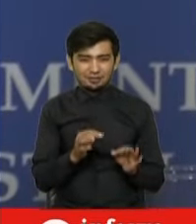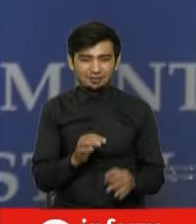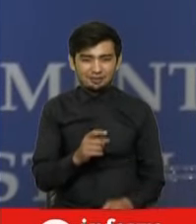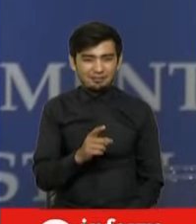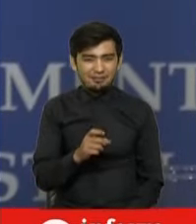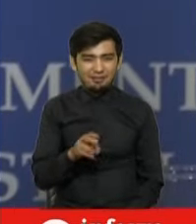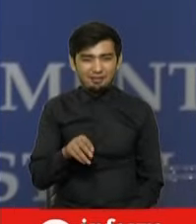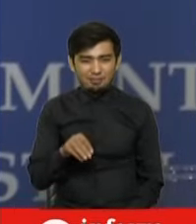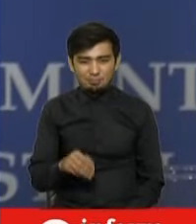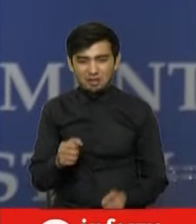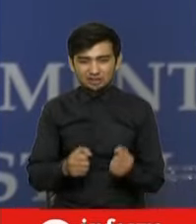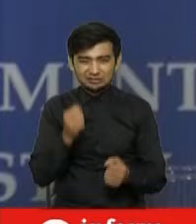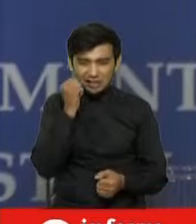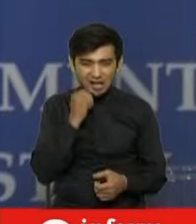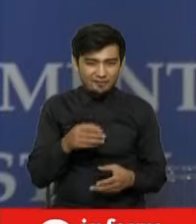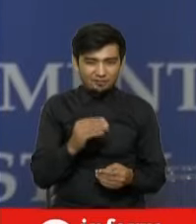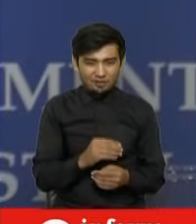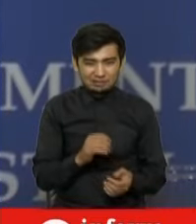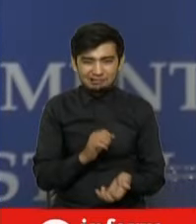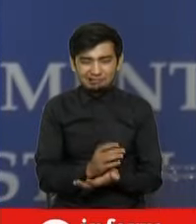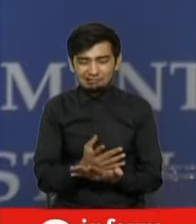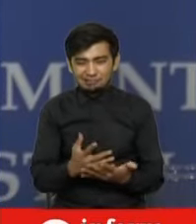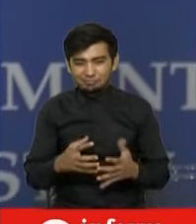автохлама путем создания заградительных мер,